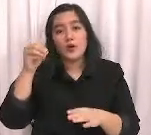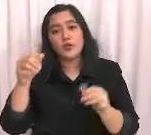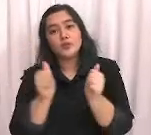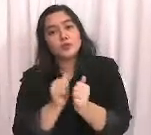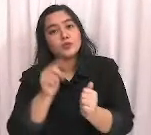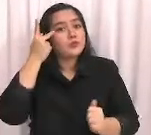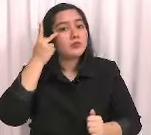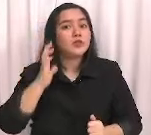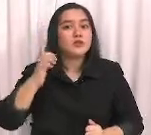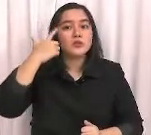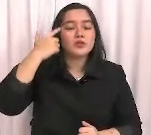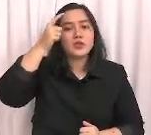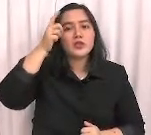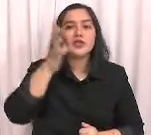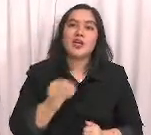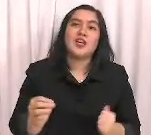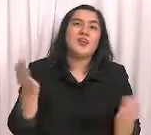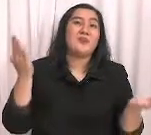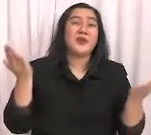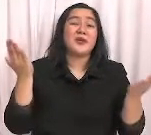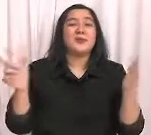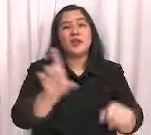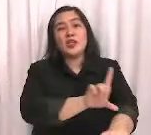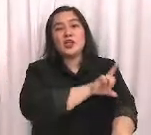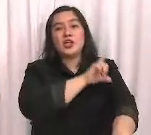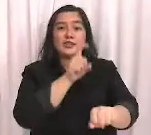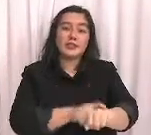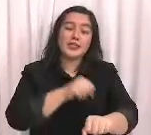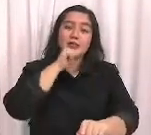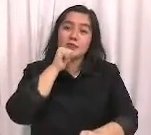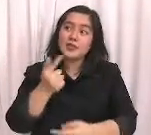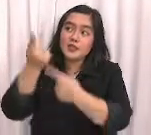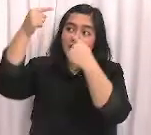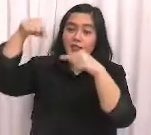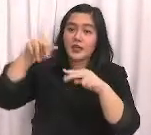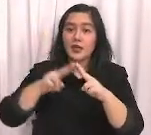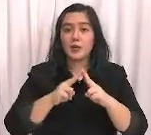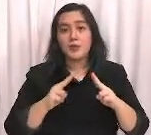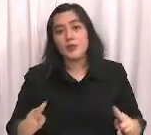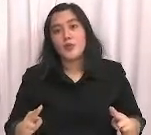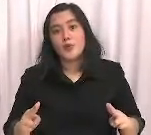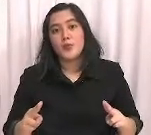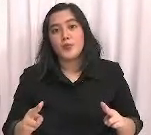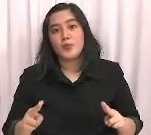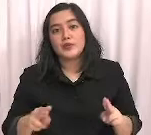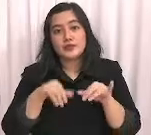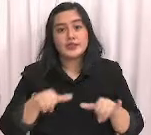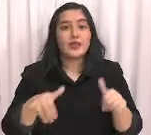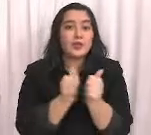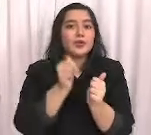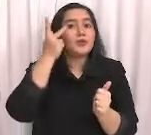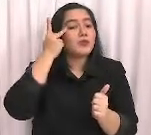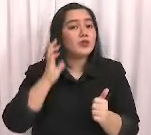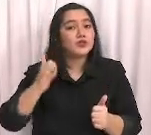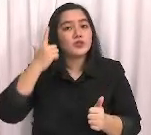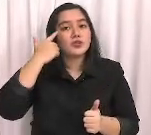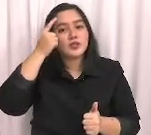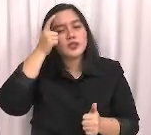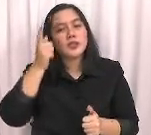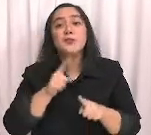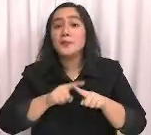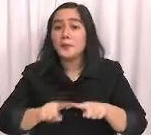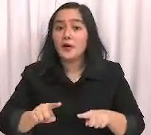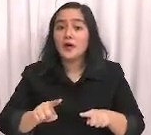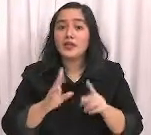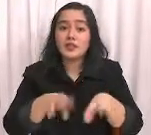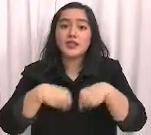natatagal sila ng 3 days, 4 days, ganyan. Talagang kung paano iniabot sa akin yung perang yun, kinikip ko